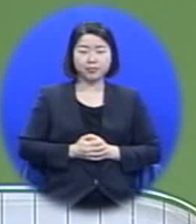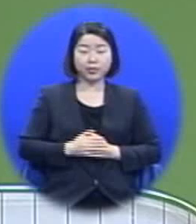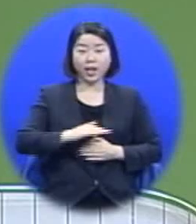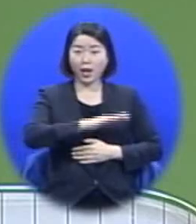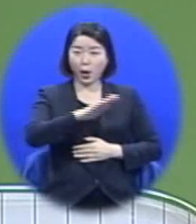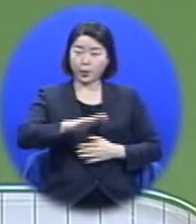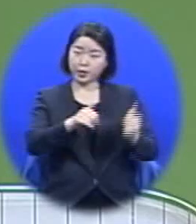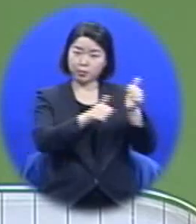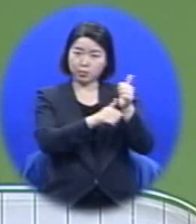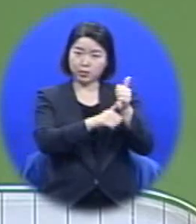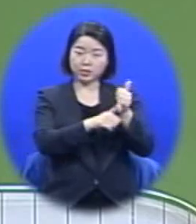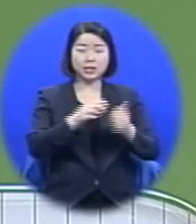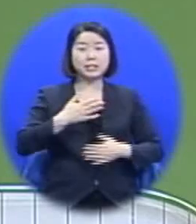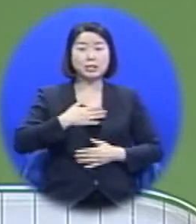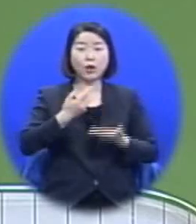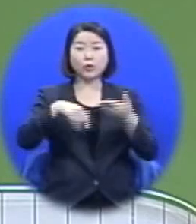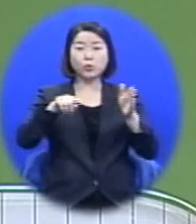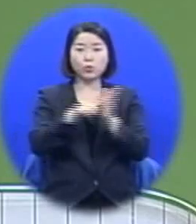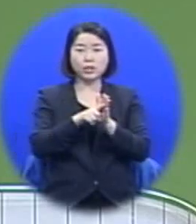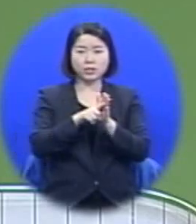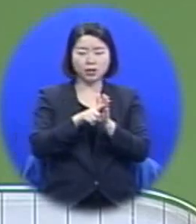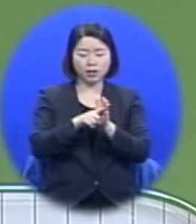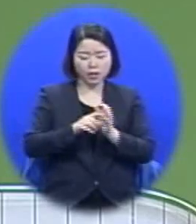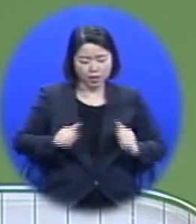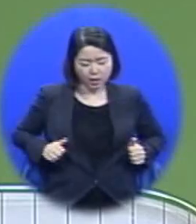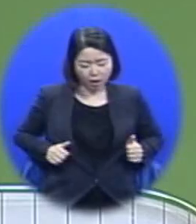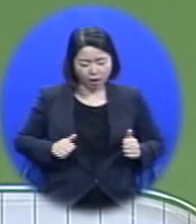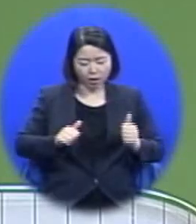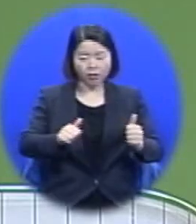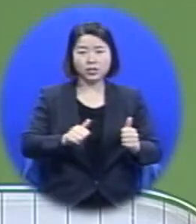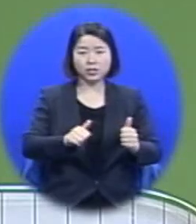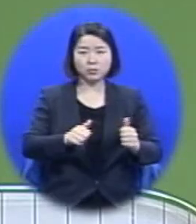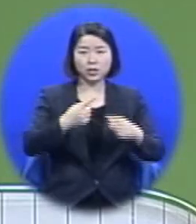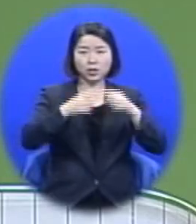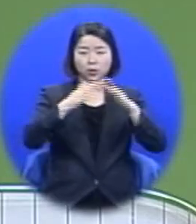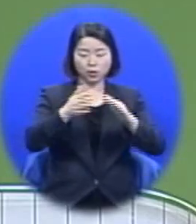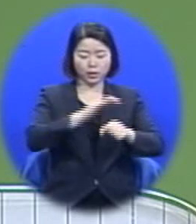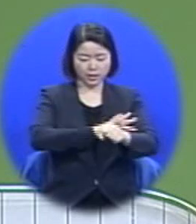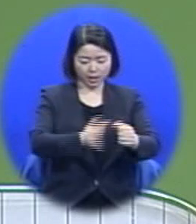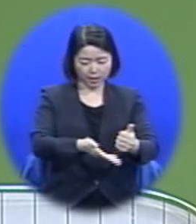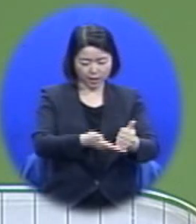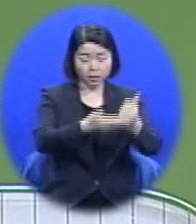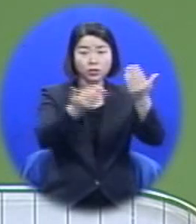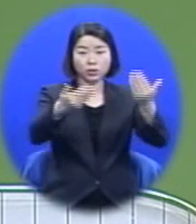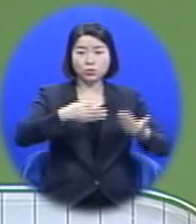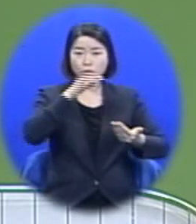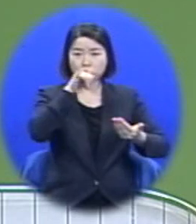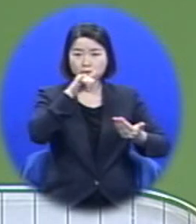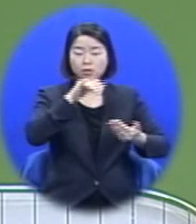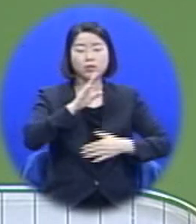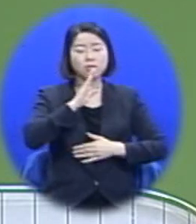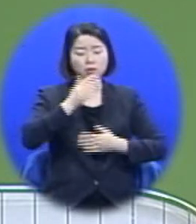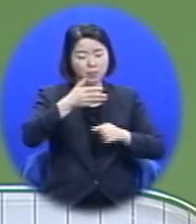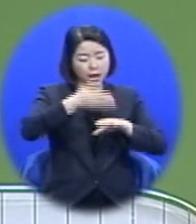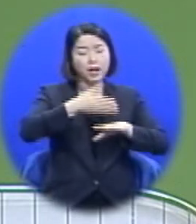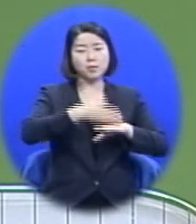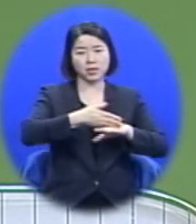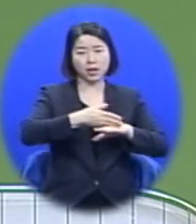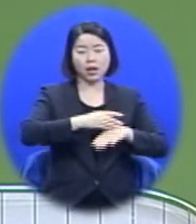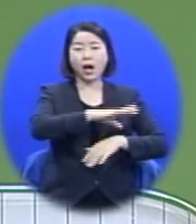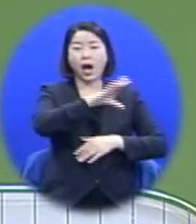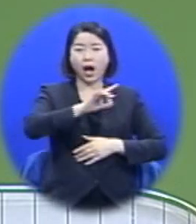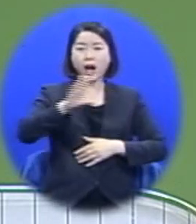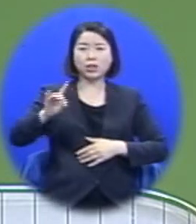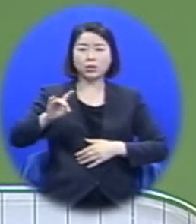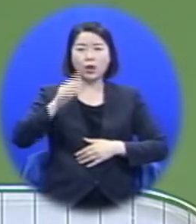우리부 목사님들이 정말 저를 위해서 독려 캐 주시고 열심히 교회를 잘 섬겨 주세요 그건 정말 고마운 일이고 때로는